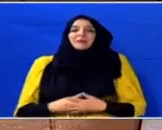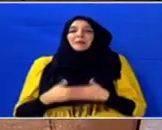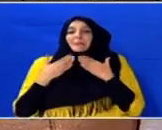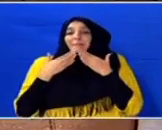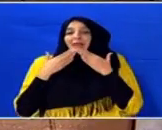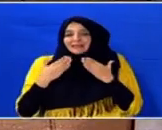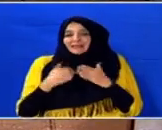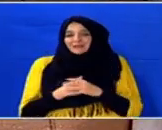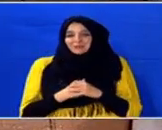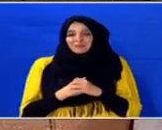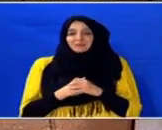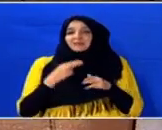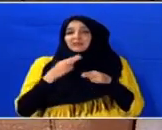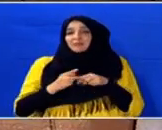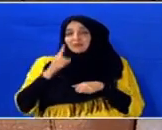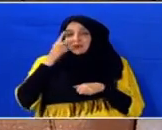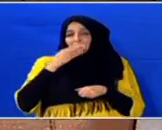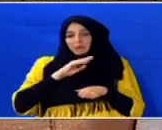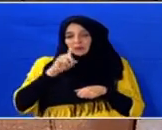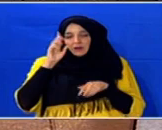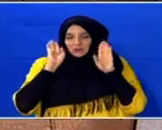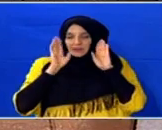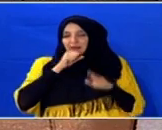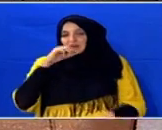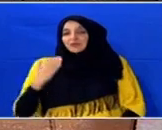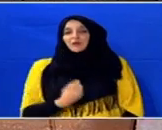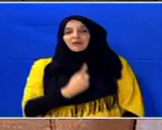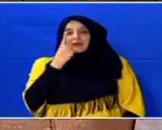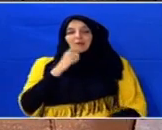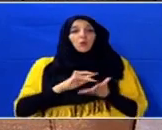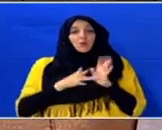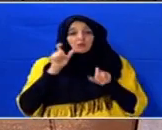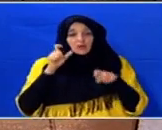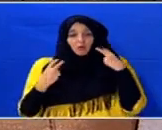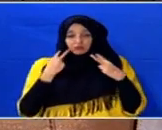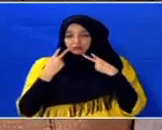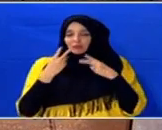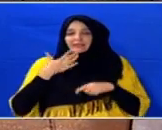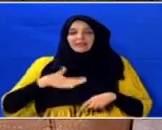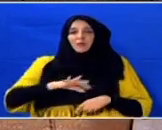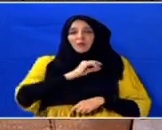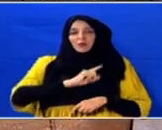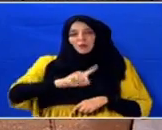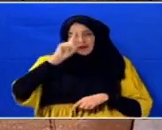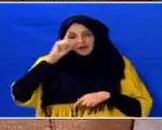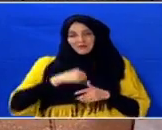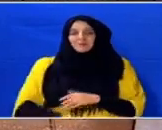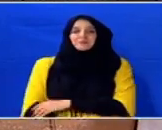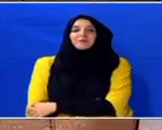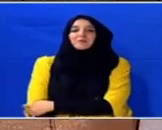عبد المنعم. بسم الله والحمد لله والصلاة والسلام على رسول الله. معاشر المشاهدين الكرام، السلام عليكم ورحمة